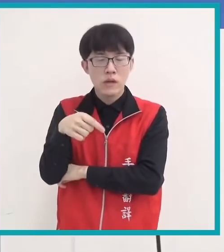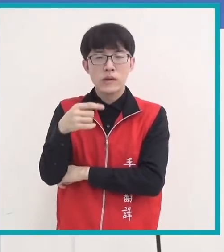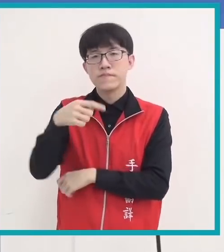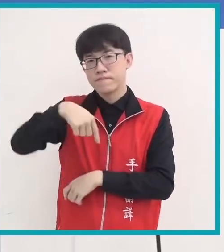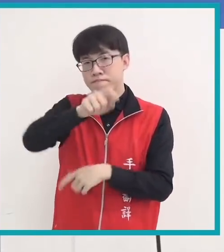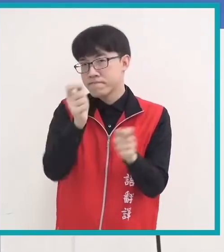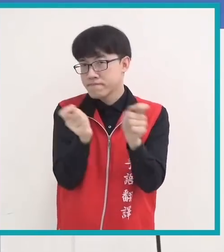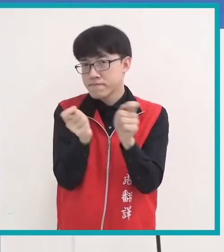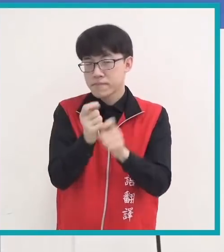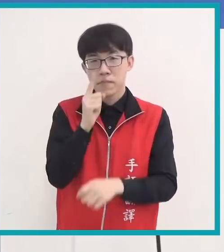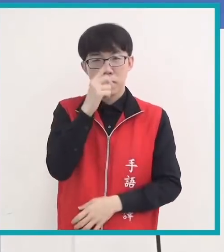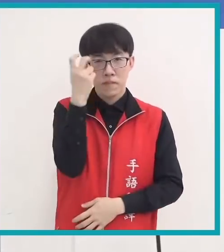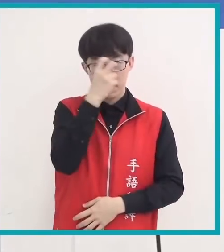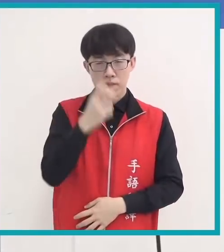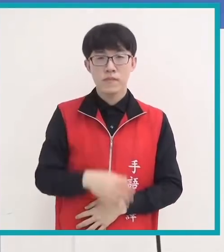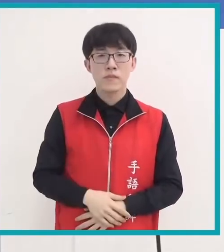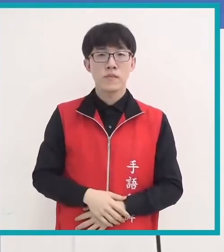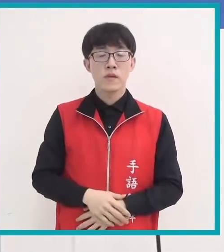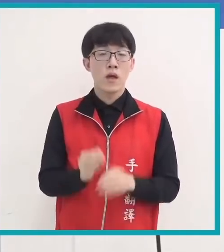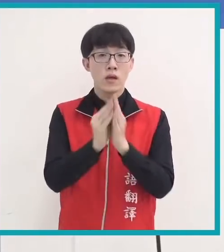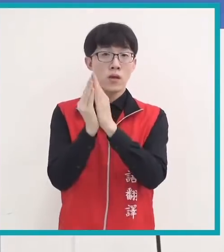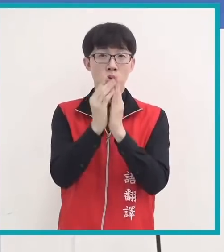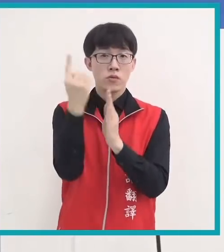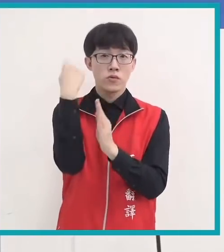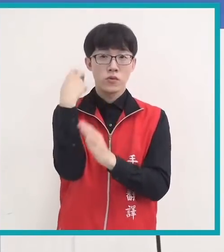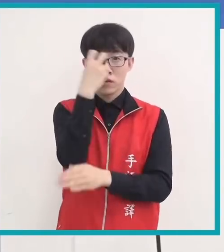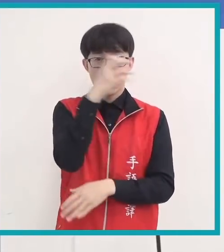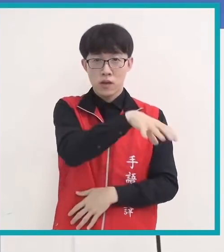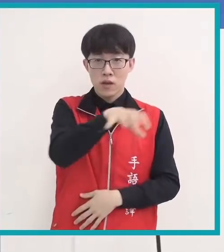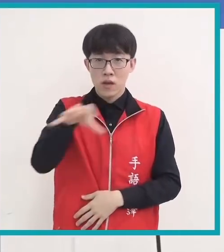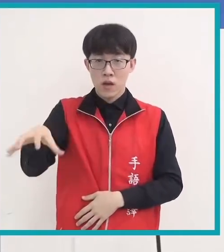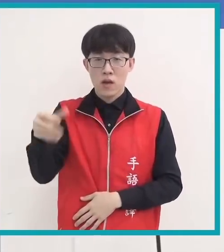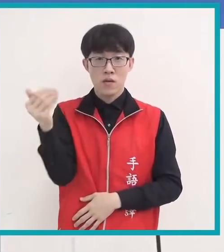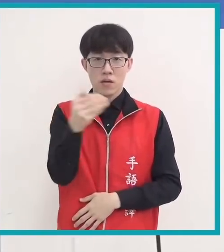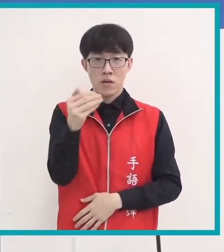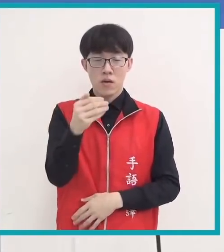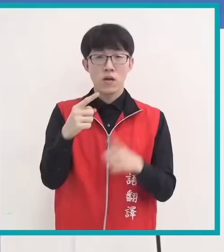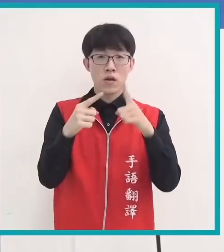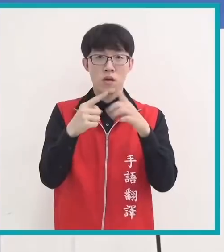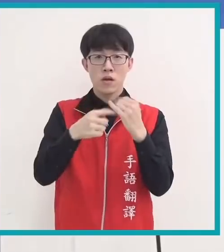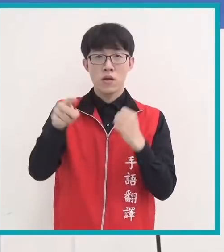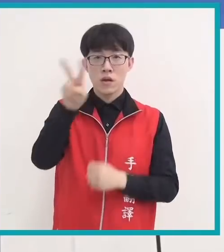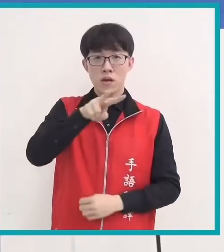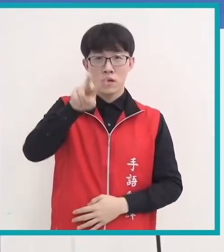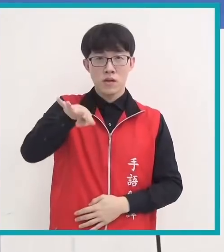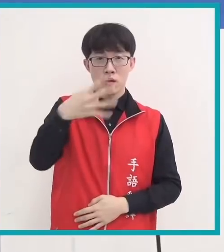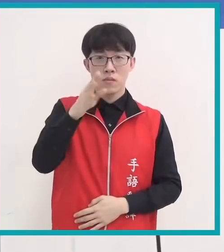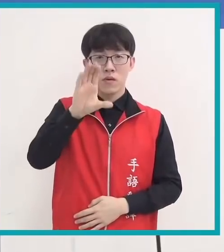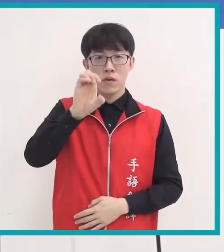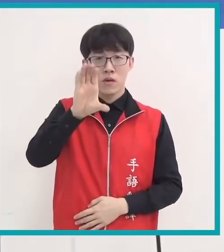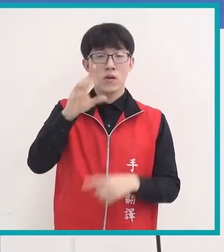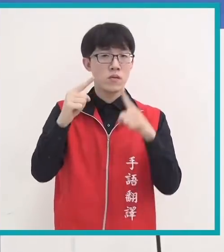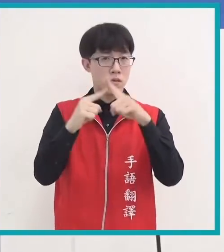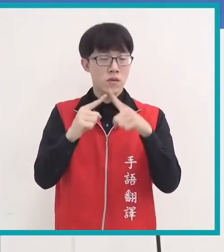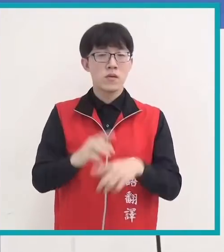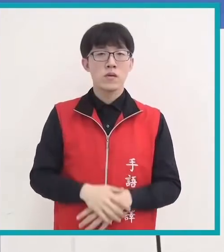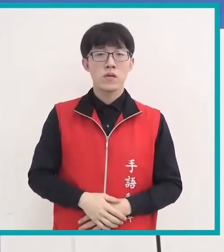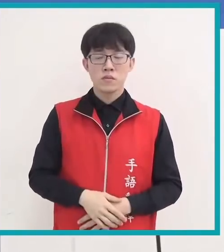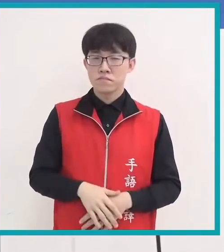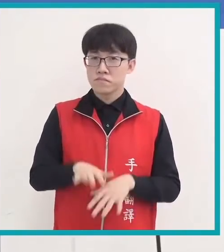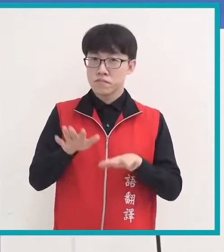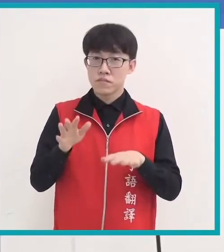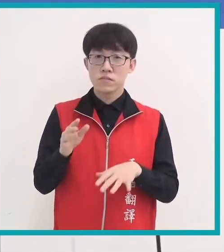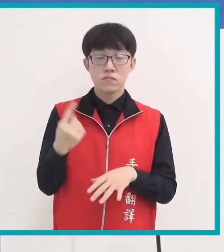经昨天采检站9个采了2499位，那目前是没有采